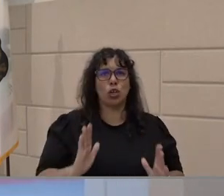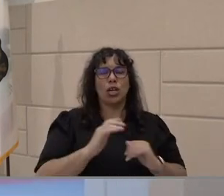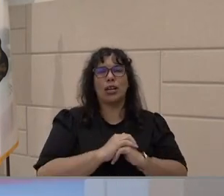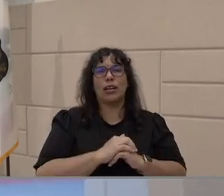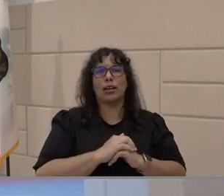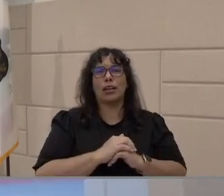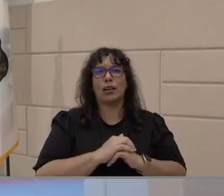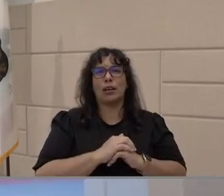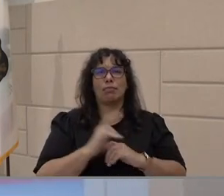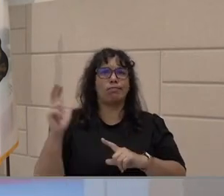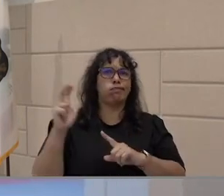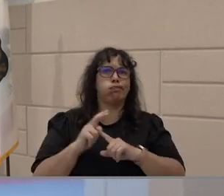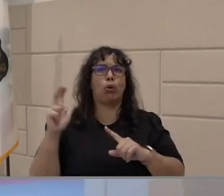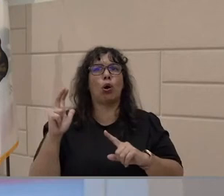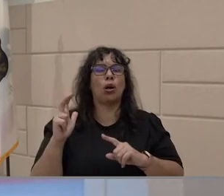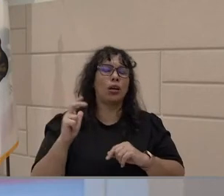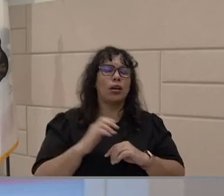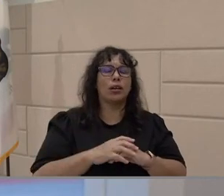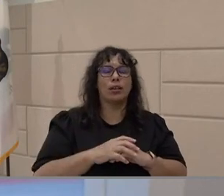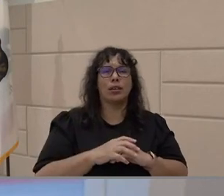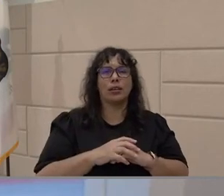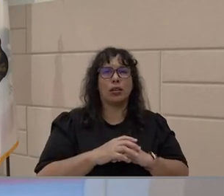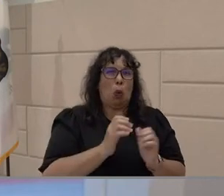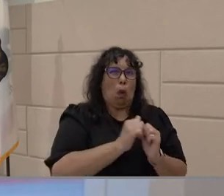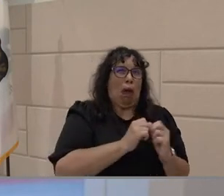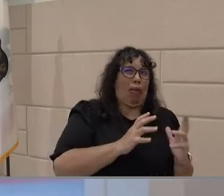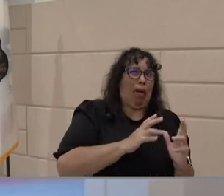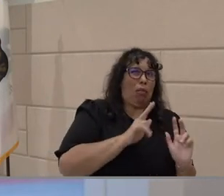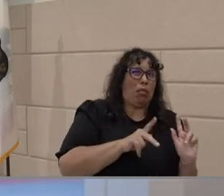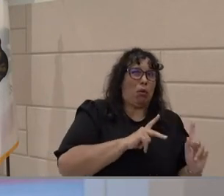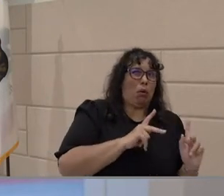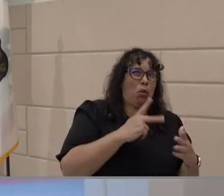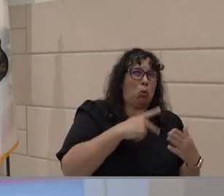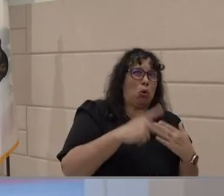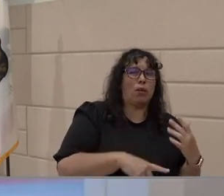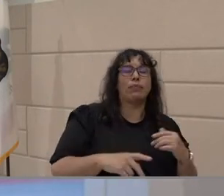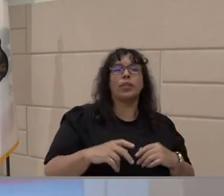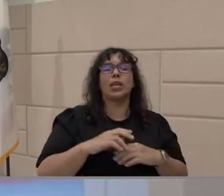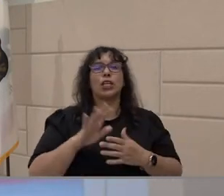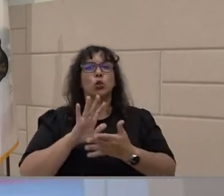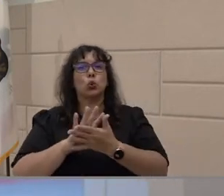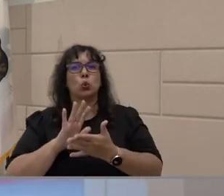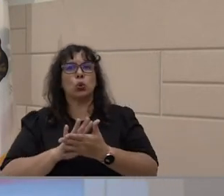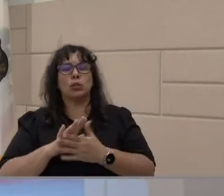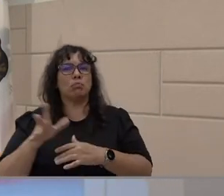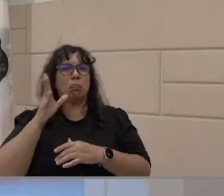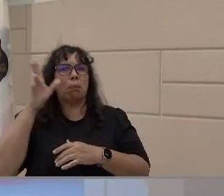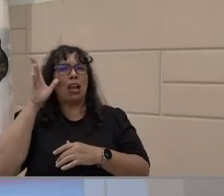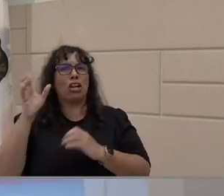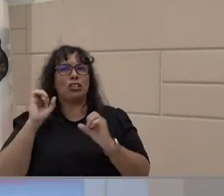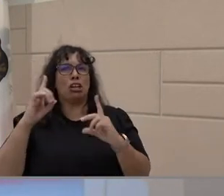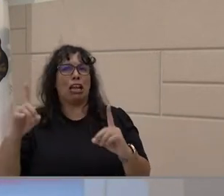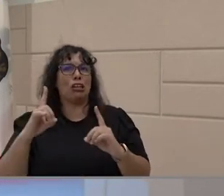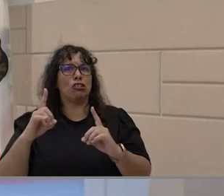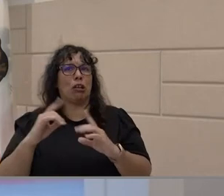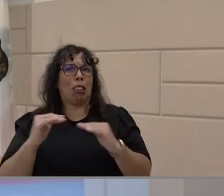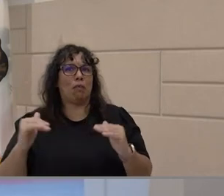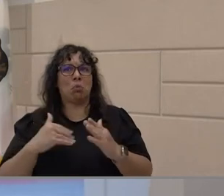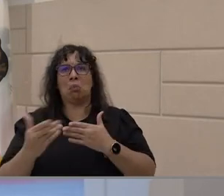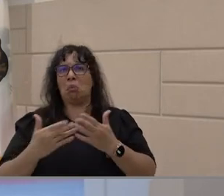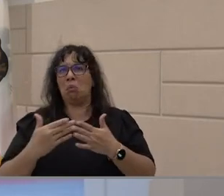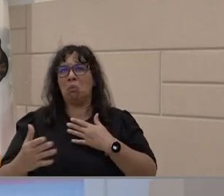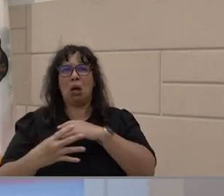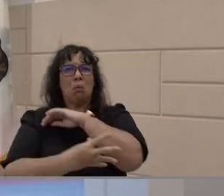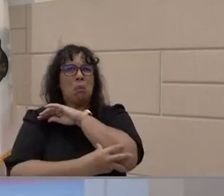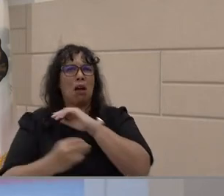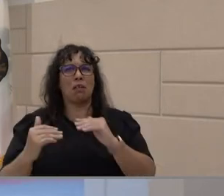អ្នកបណ្ណាល័យដើម្បីធ្វើកិច្ចការទៅតាមកម្មវិធីដែលមិនគិតថាសមាគមសហគមន៍